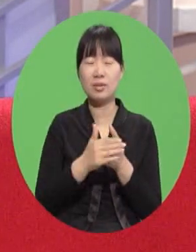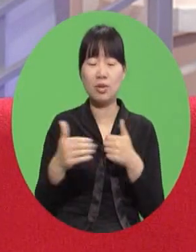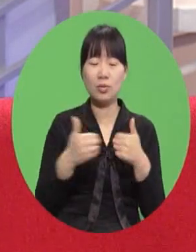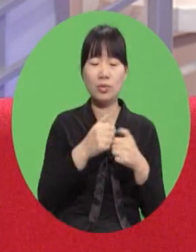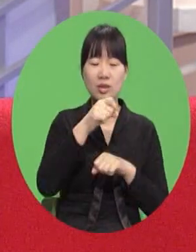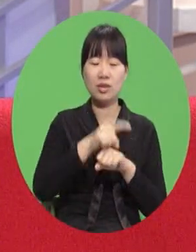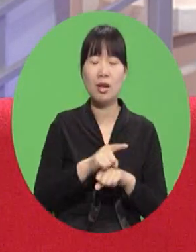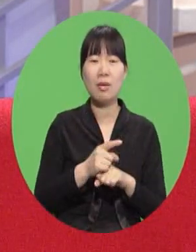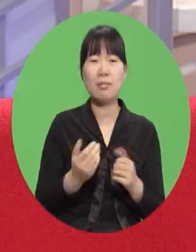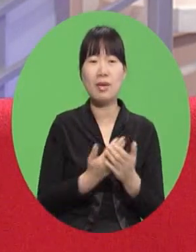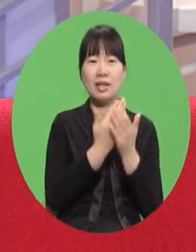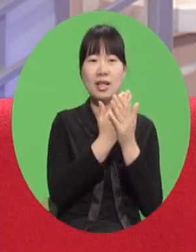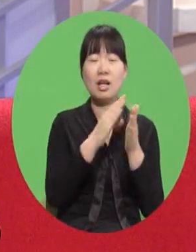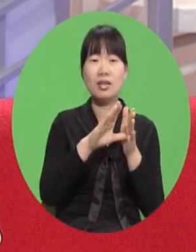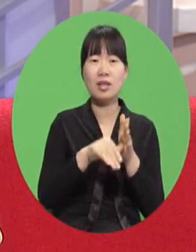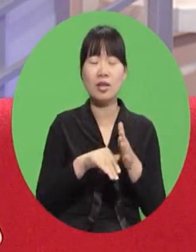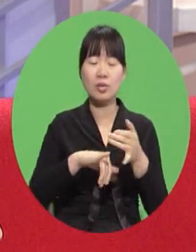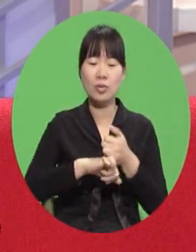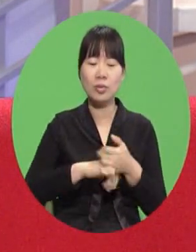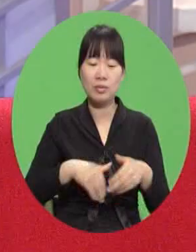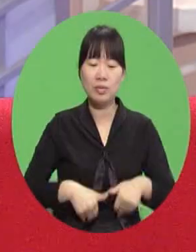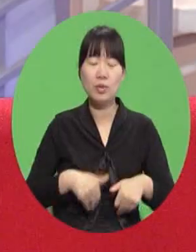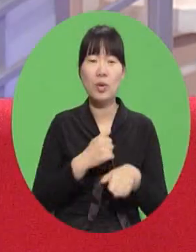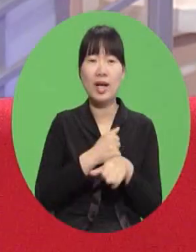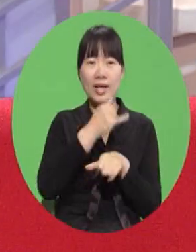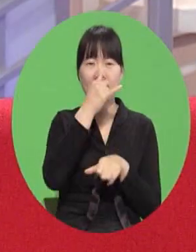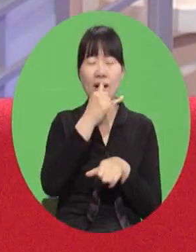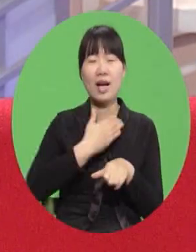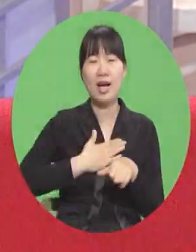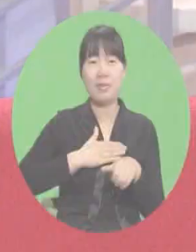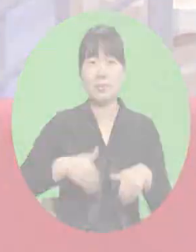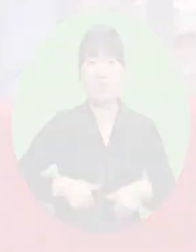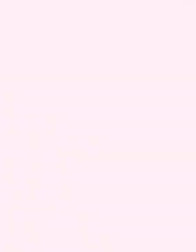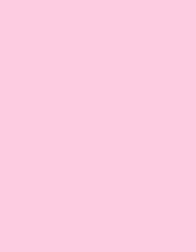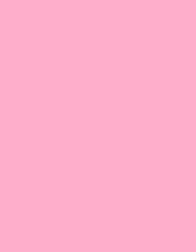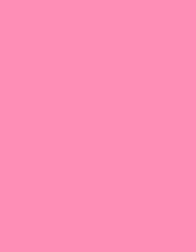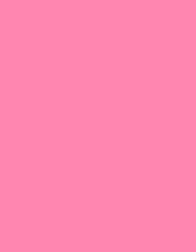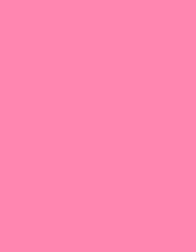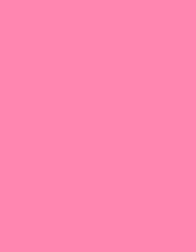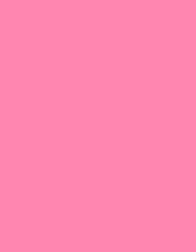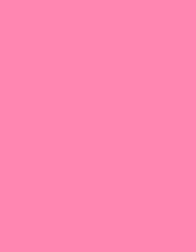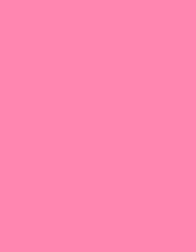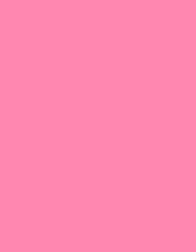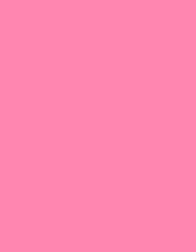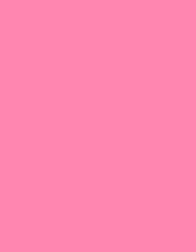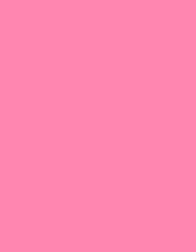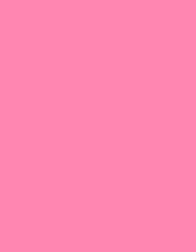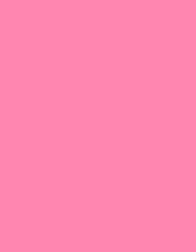공격성은 발달 단계에서 꼭 필요한 거다라는 걸 일단 알아야 될 것 같고요.